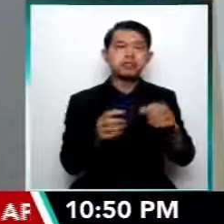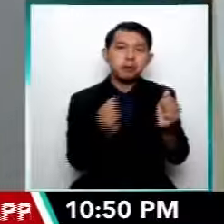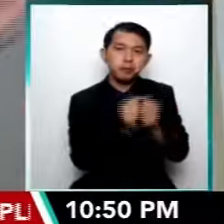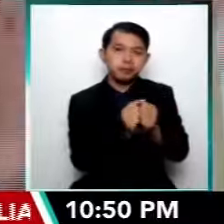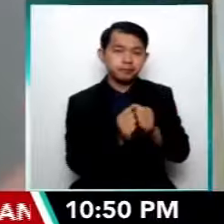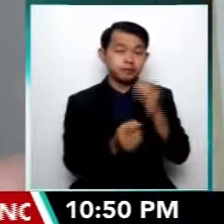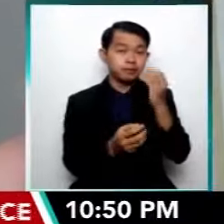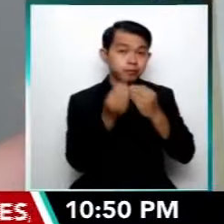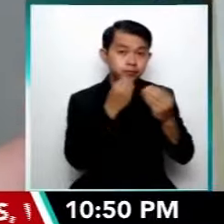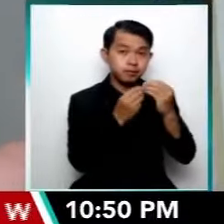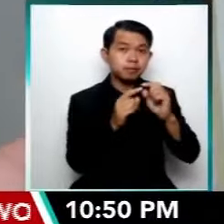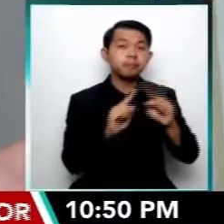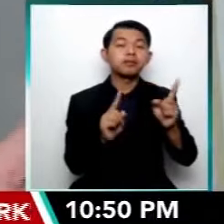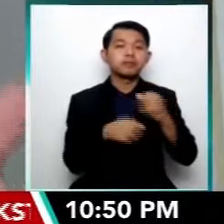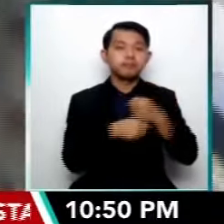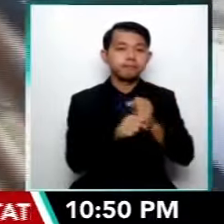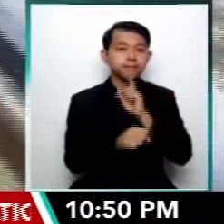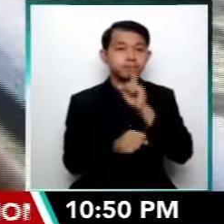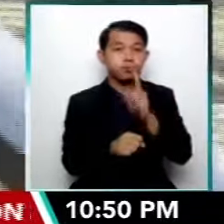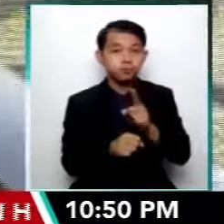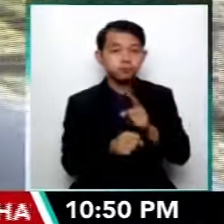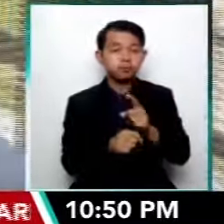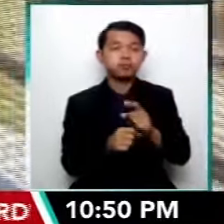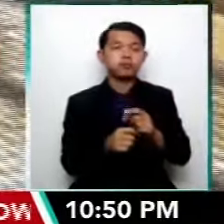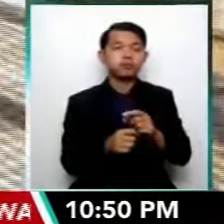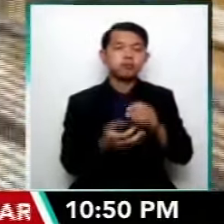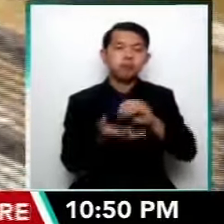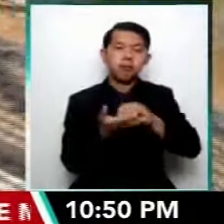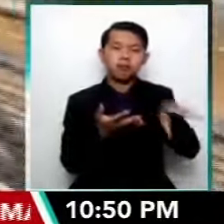tagang hindi niyo lang iwan yung mga basur